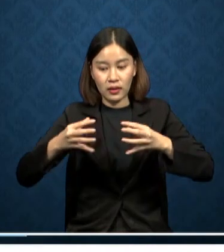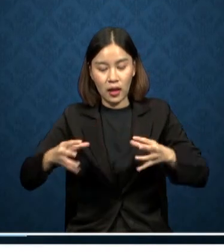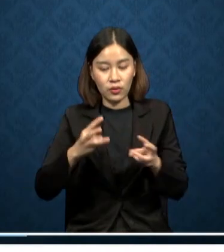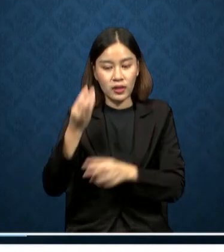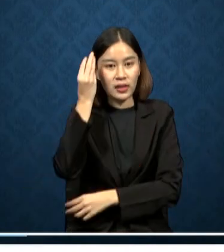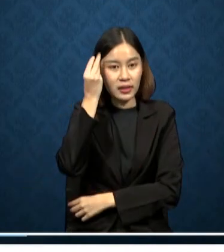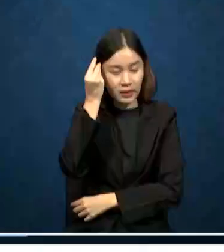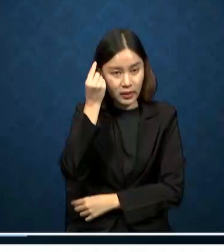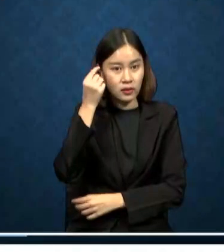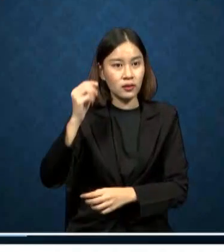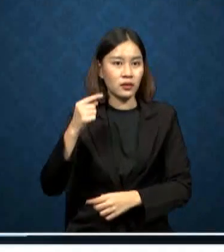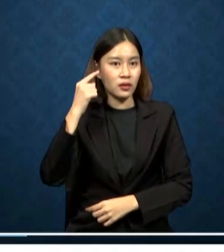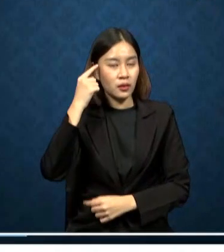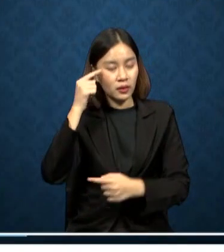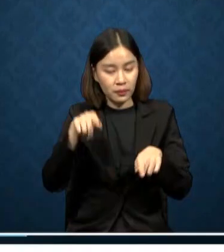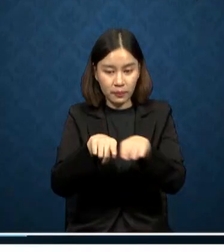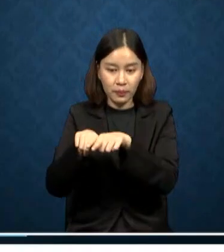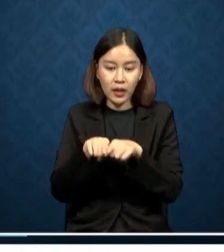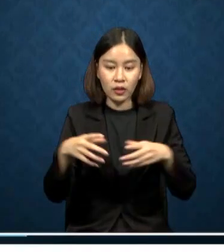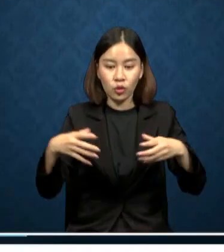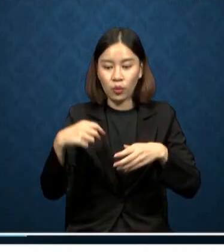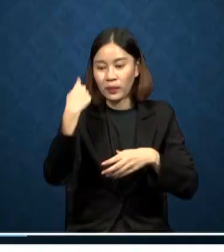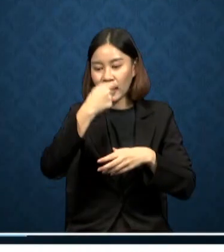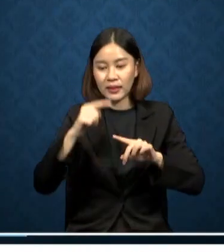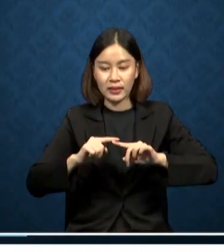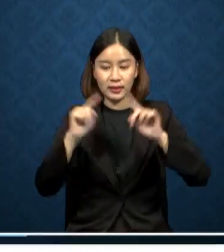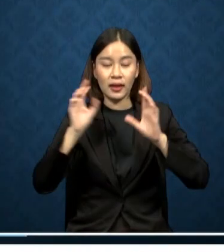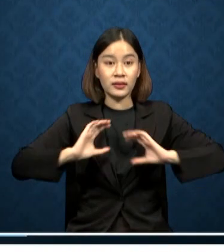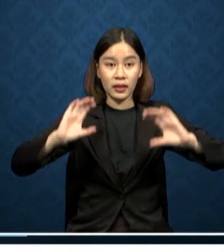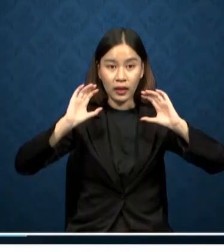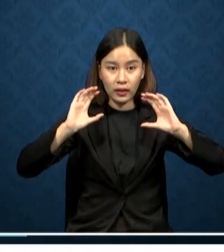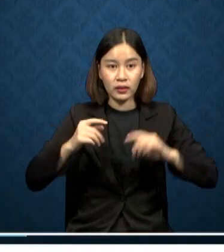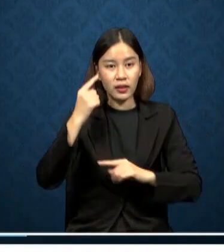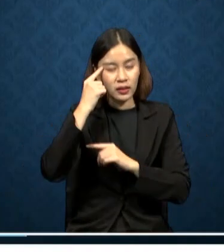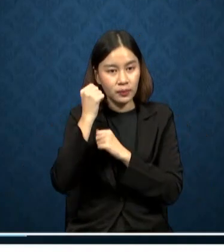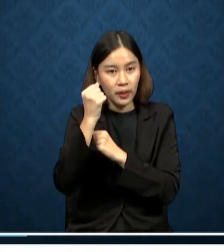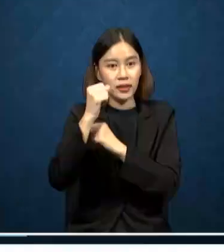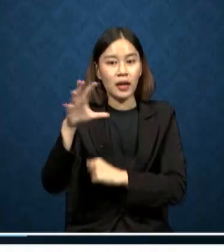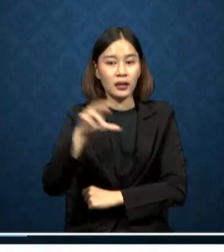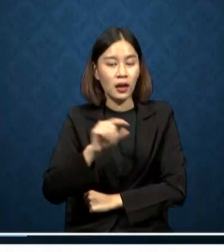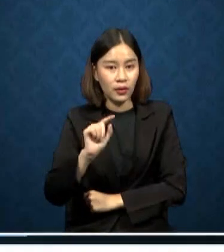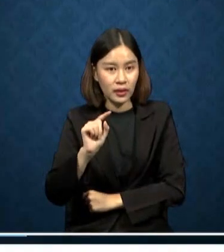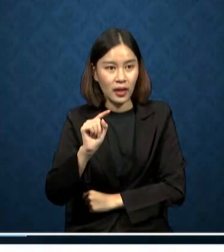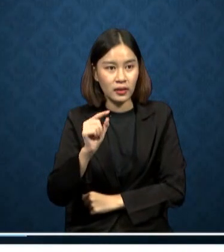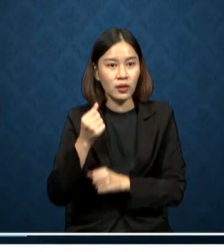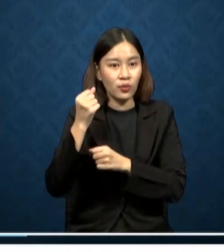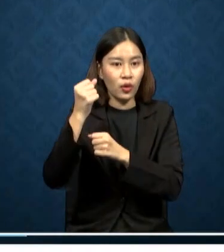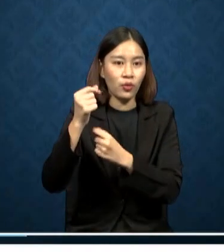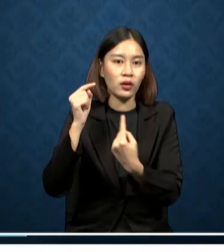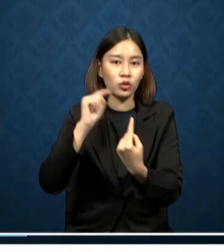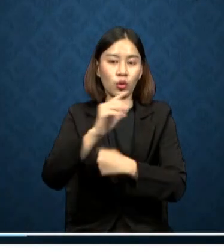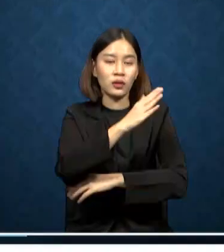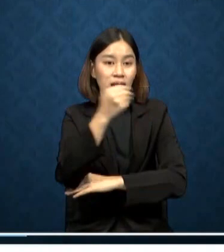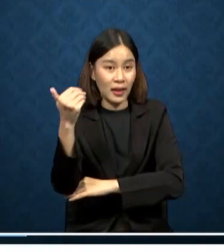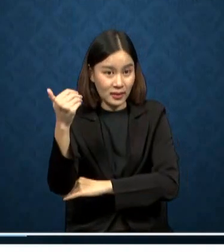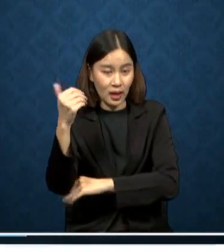วคิด อรมการเดียวกันกักุม เมปกใช้ความ amazingไดไปข Freiheit สู่นอนนาช